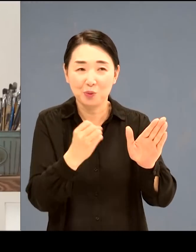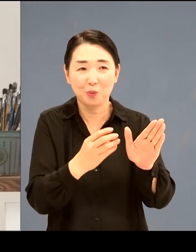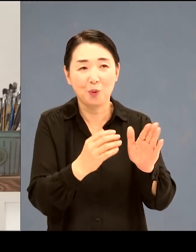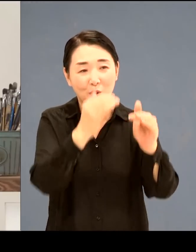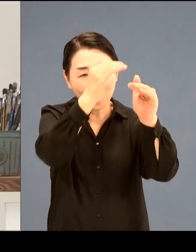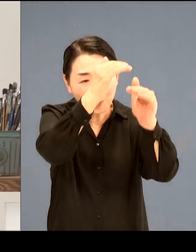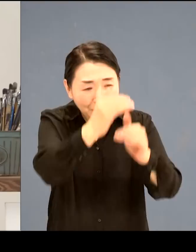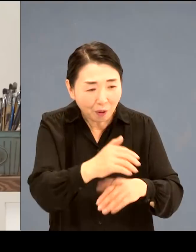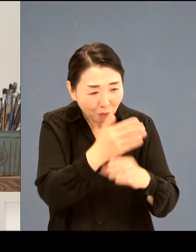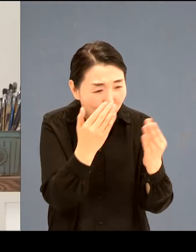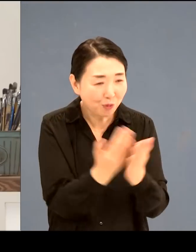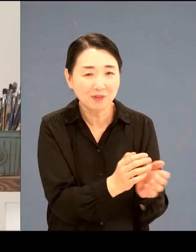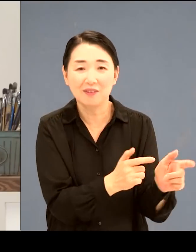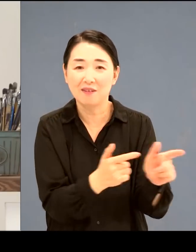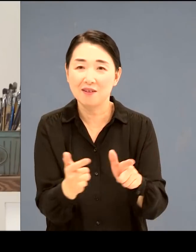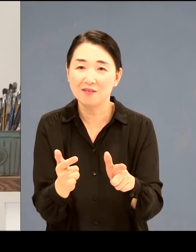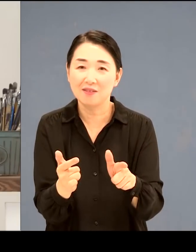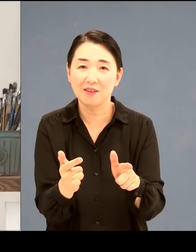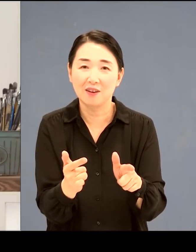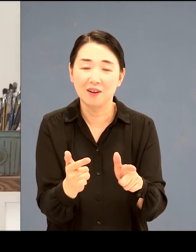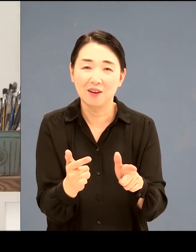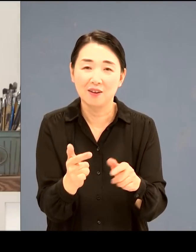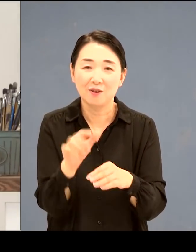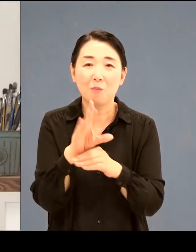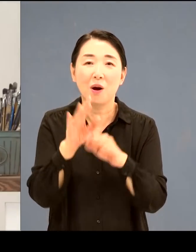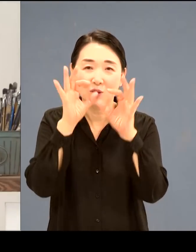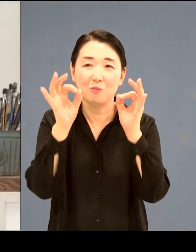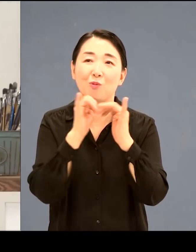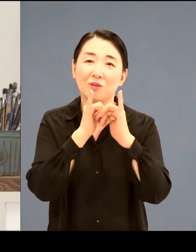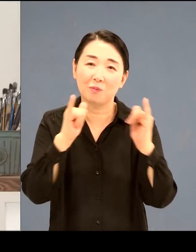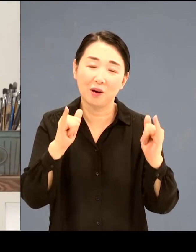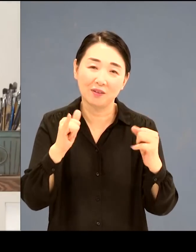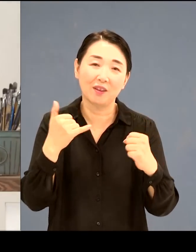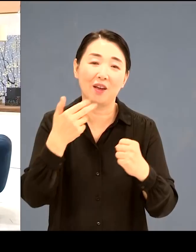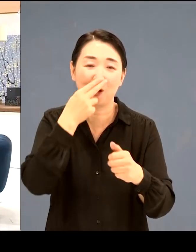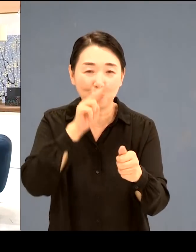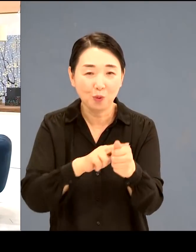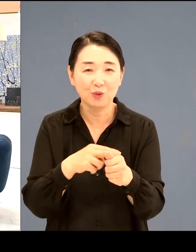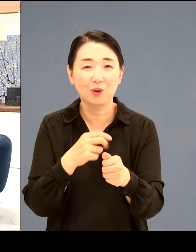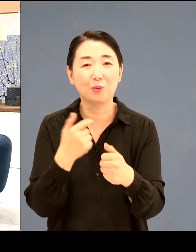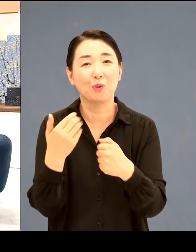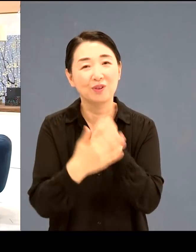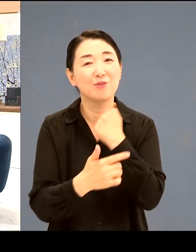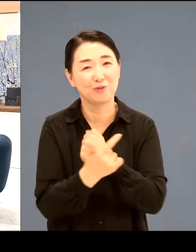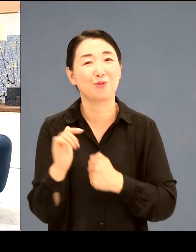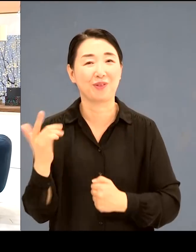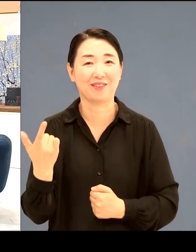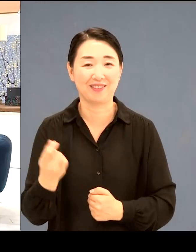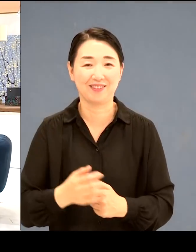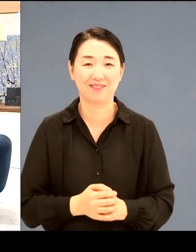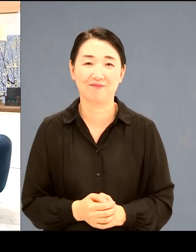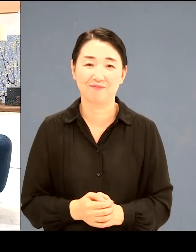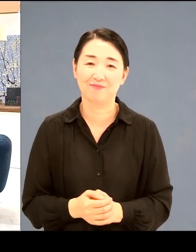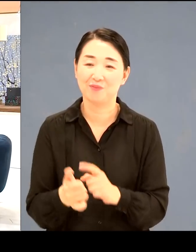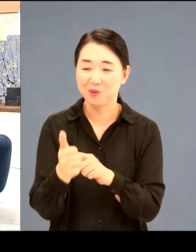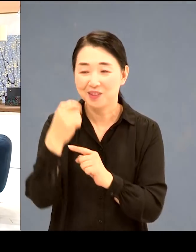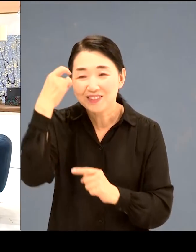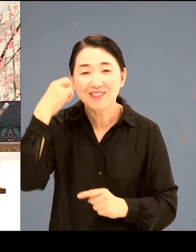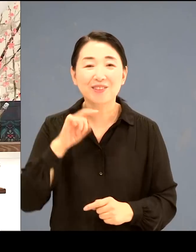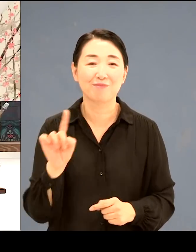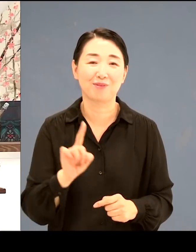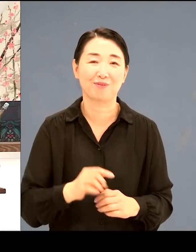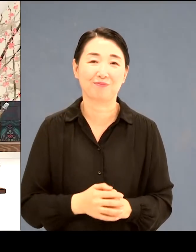모든 것들이 많은 분들에게 진짜 도전이 되고 위로가 될 것 같아요. 그럼요. 네. 목사님 어떠셨어요? 제가